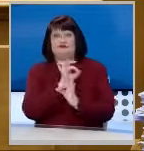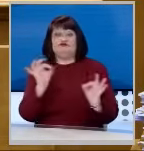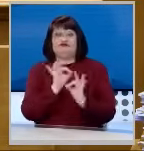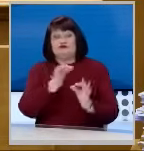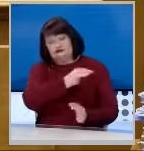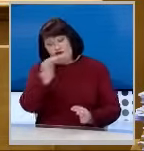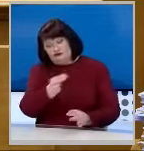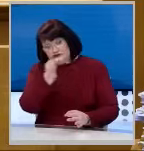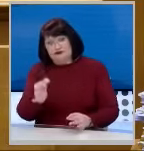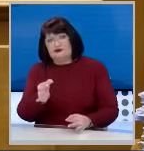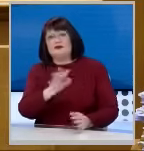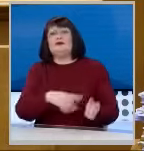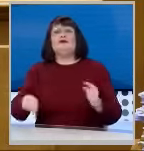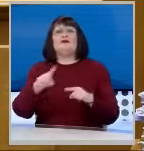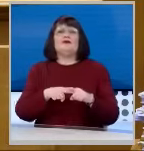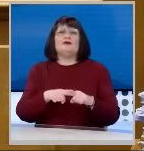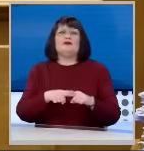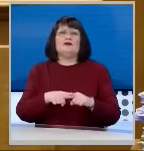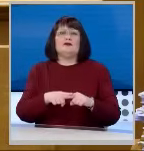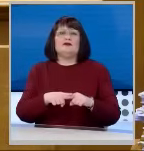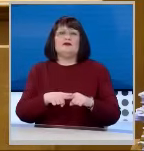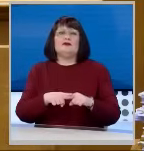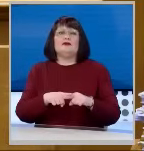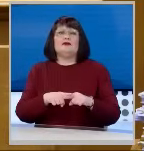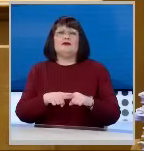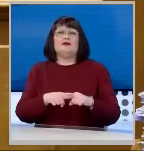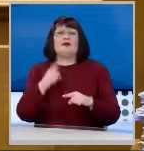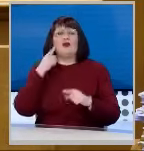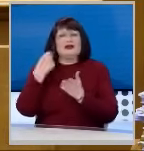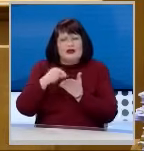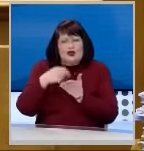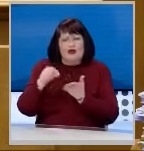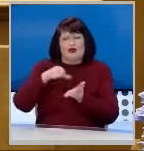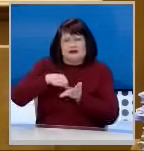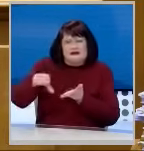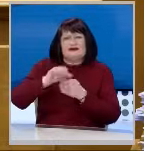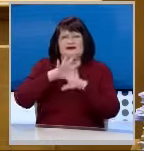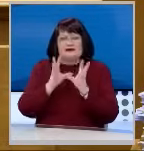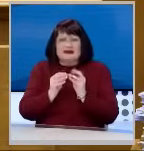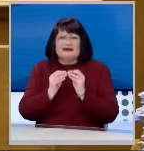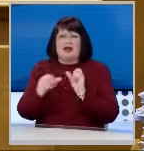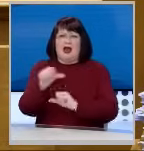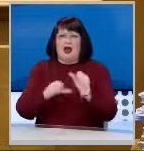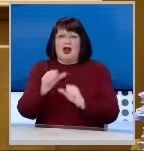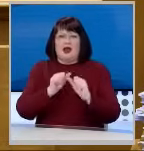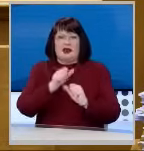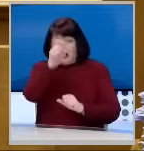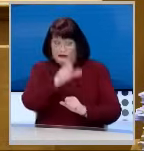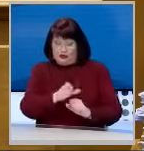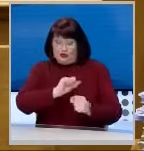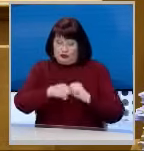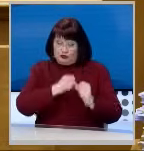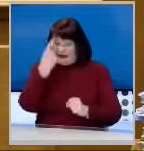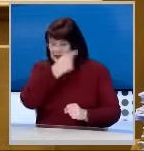ότι η χώρα δεν θα γίνει η χώρα του μπλάνκο επιχείρησε με όλους τους τρόπους